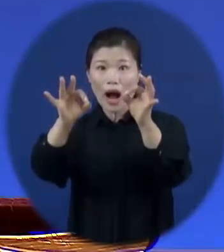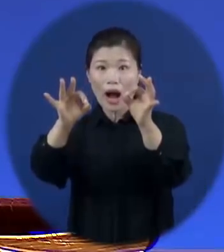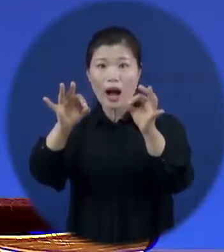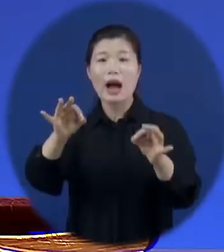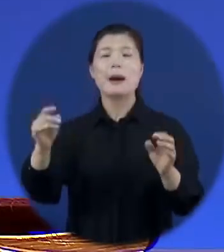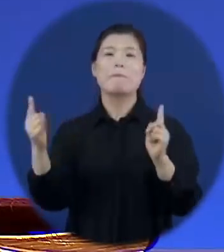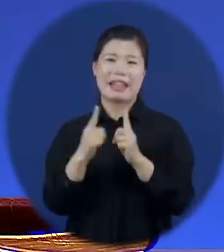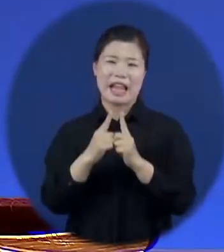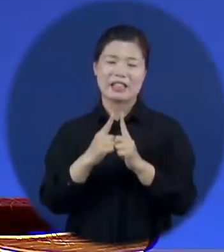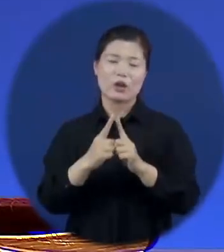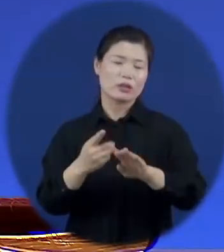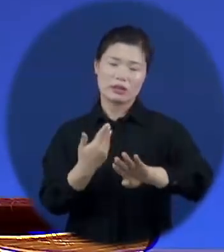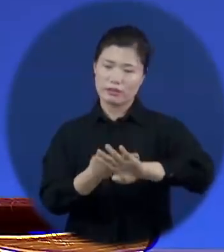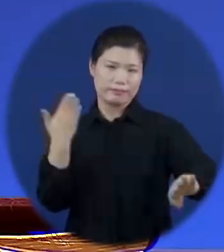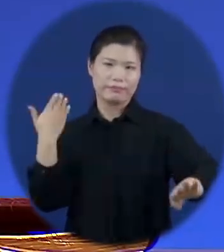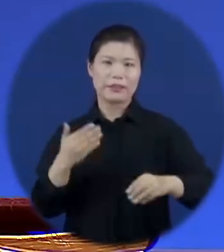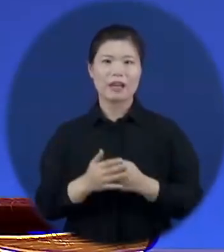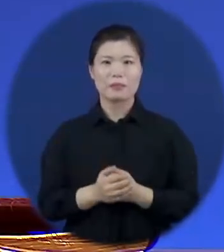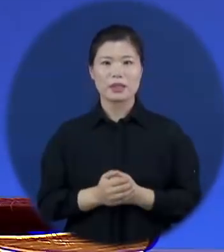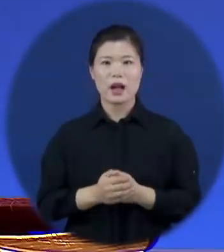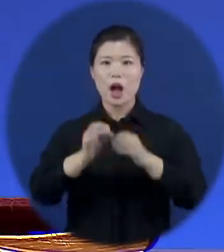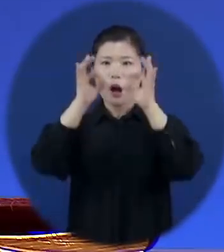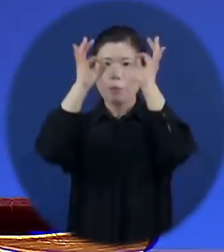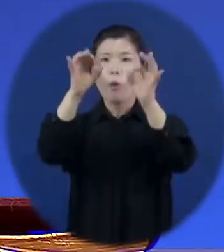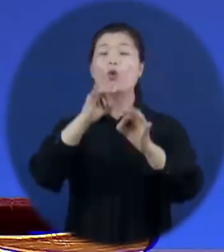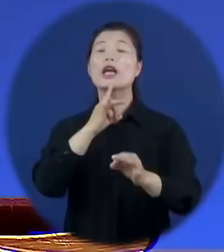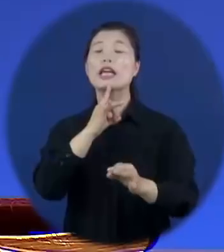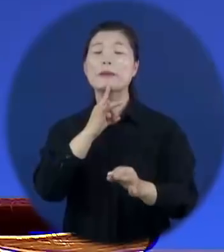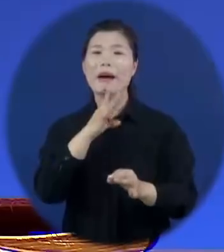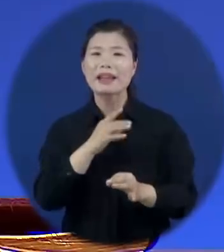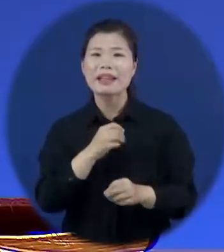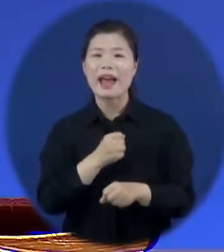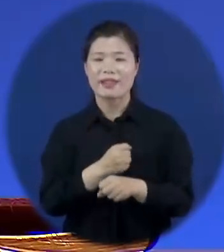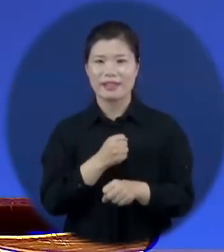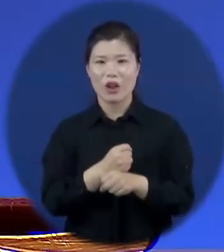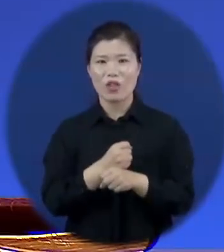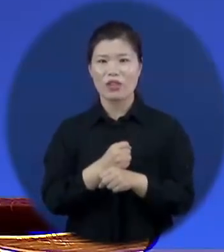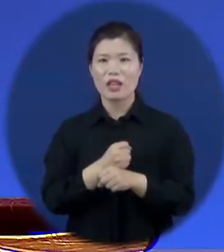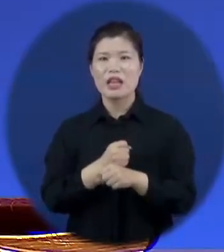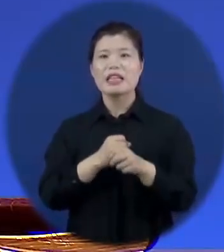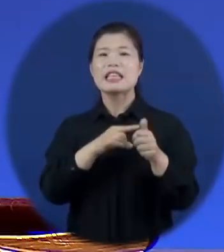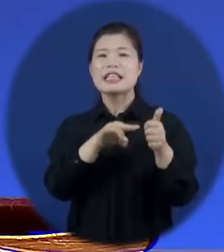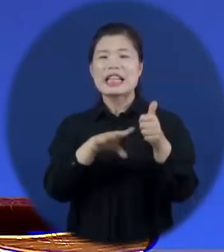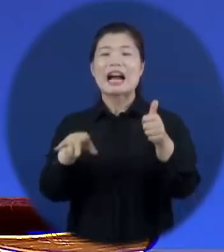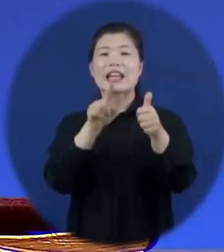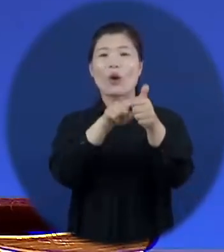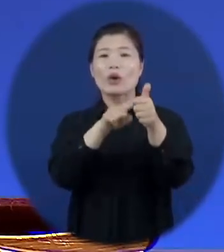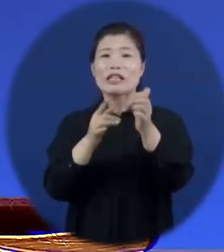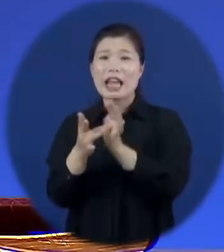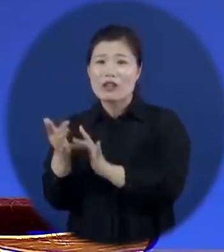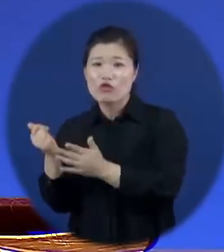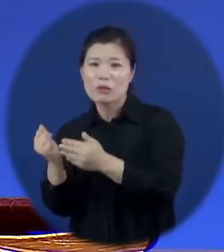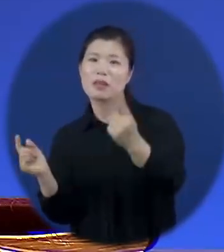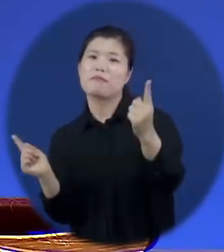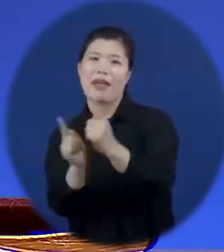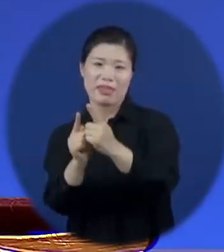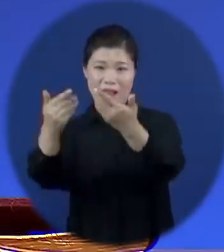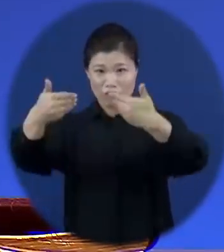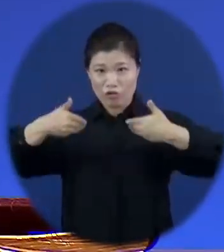보는 것과 만나는 것은 다릅니다. 보려고만 했던 삭개오를 예수님께서 만나주신 것입니다.